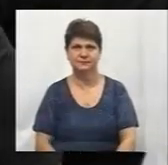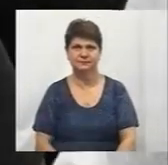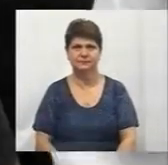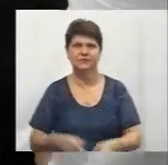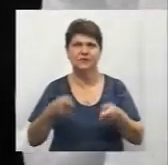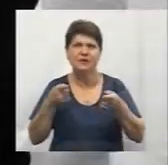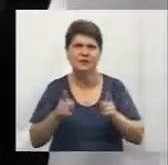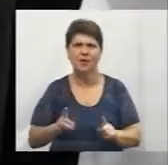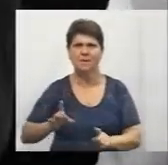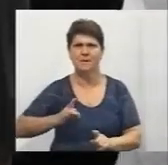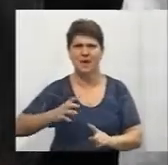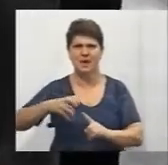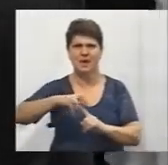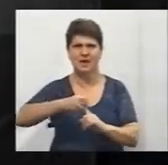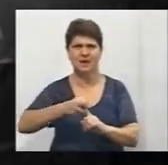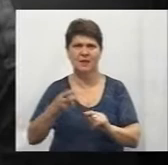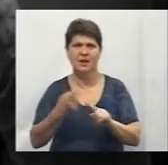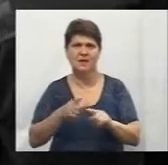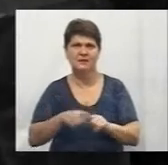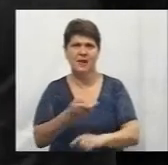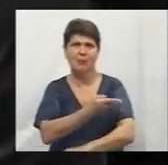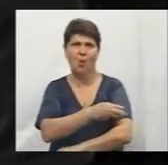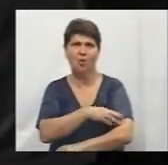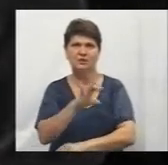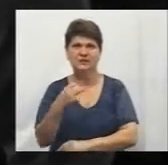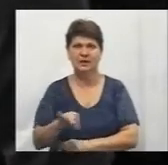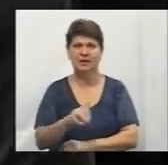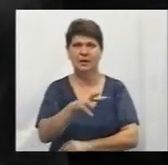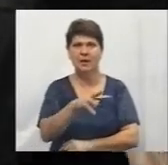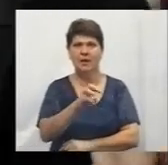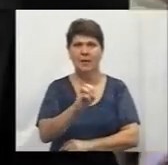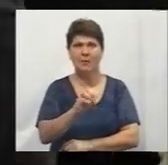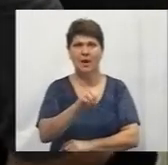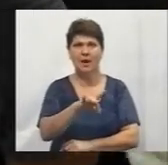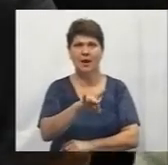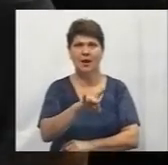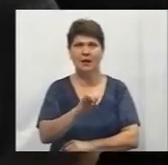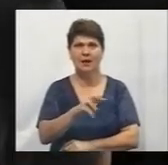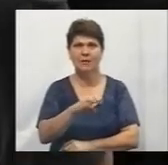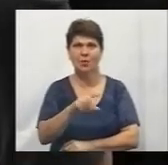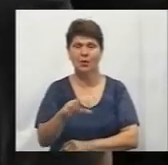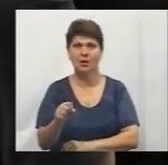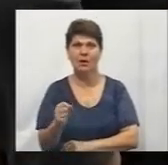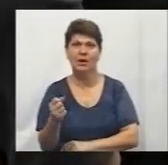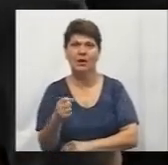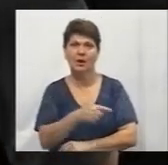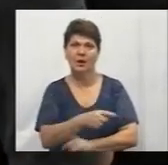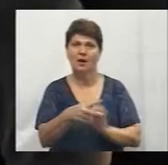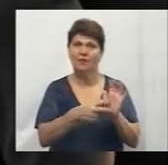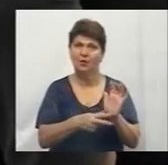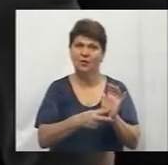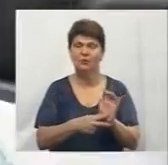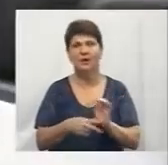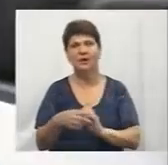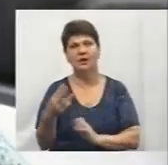Настоящий білий гриб. Це польський, це маремушка. О, і польський якийсь. По чому ці? Ці 130, ці 80,